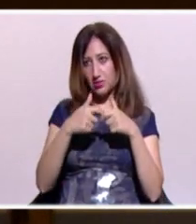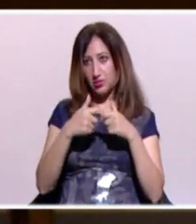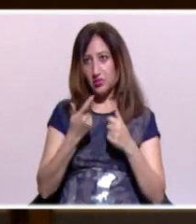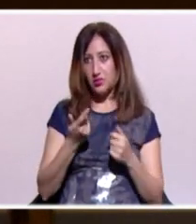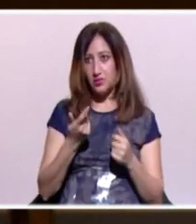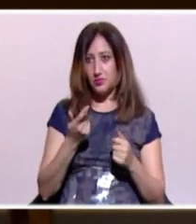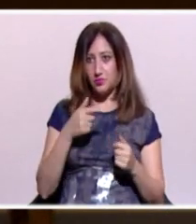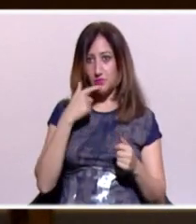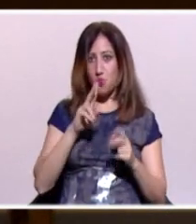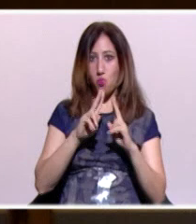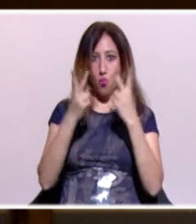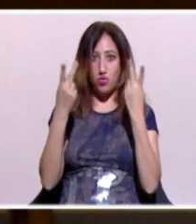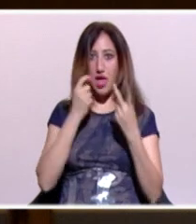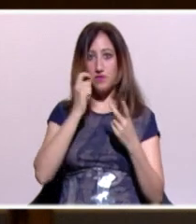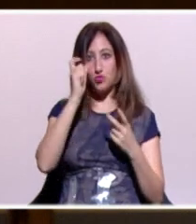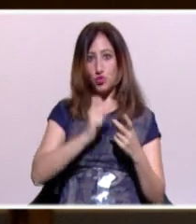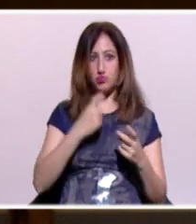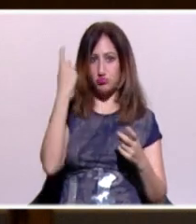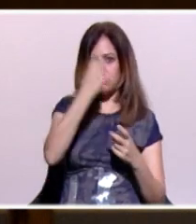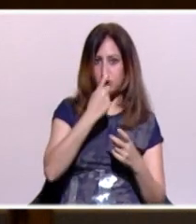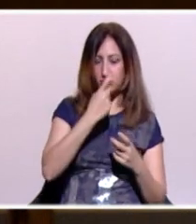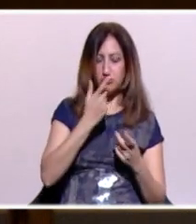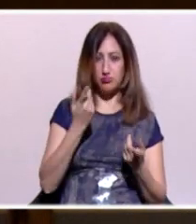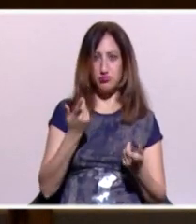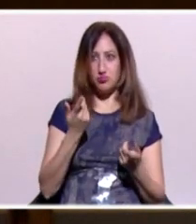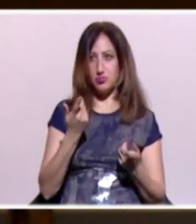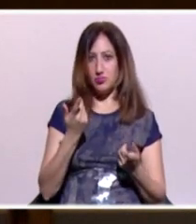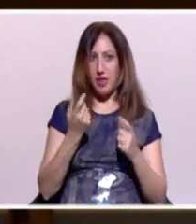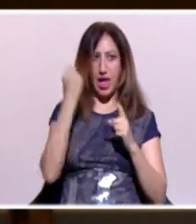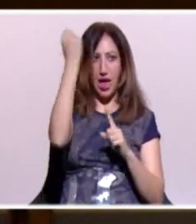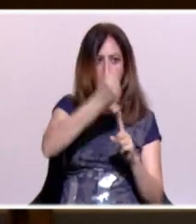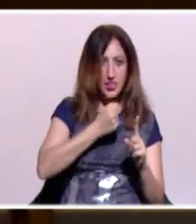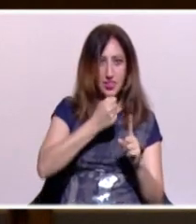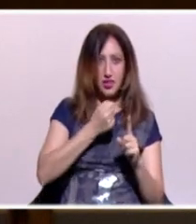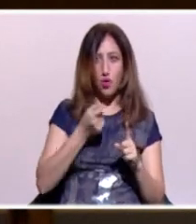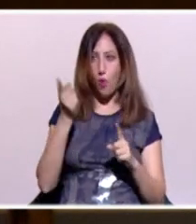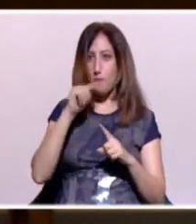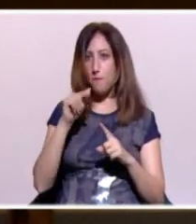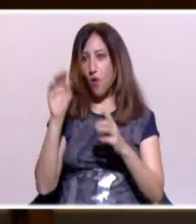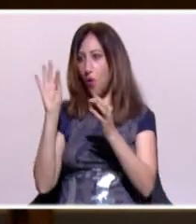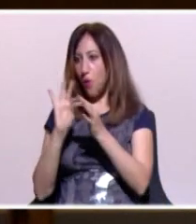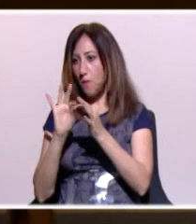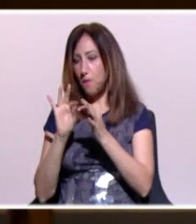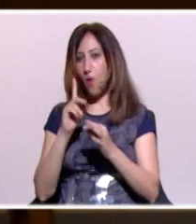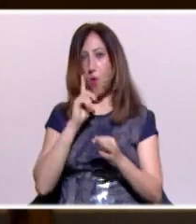تحس بالتناقض في الشخصيه. منين انت كنت لسه بتقتل أم ابنك